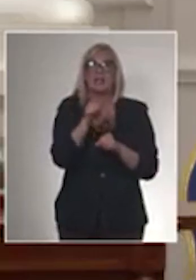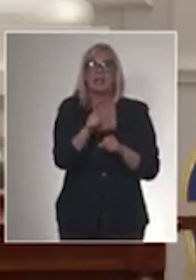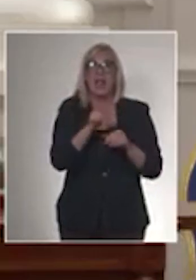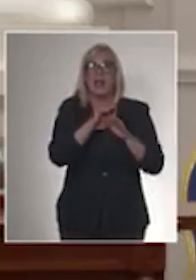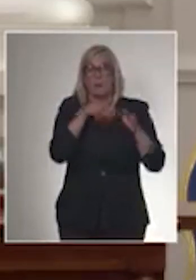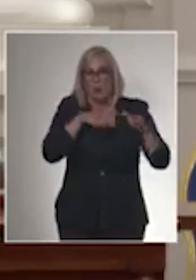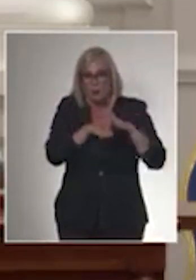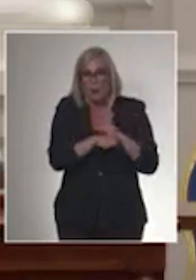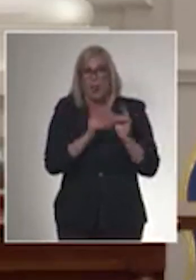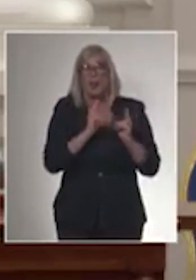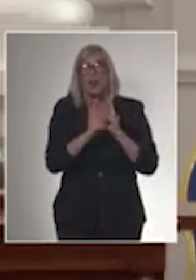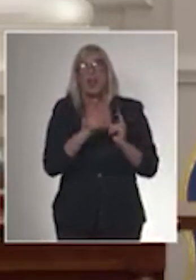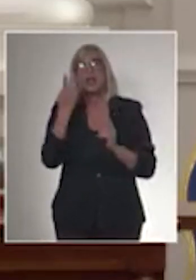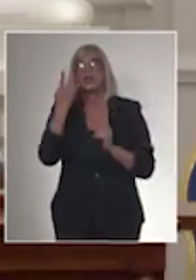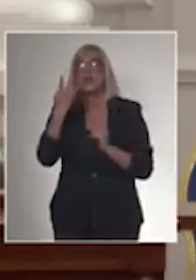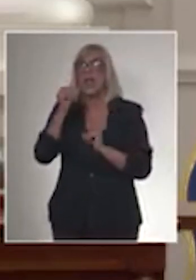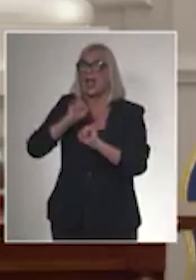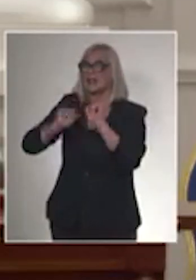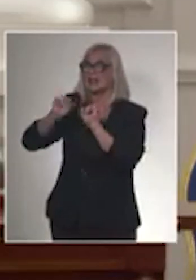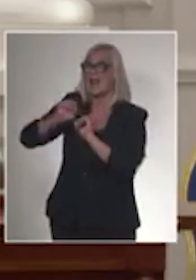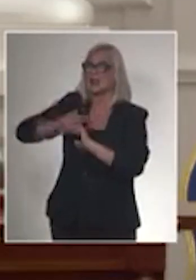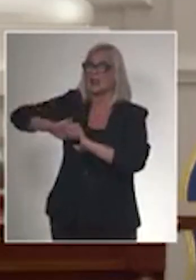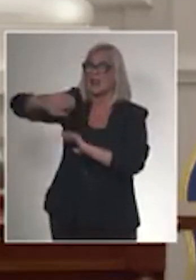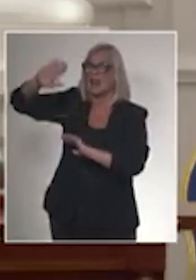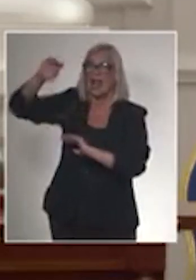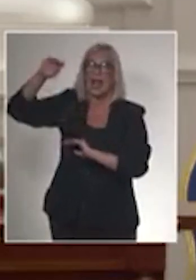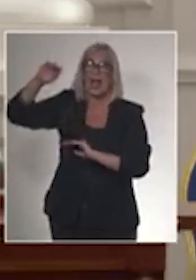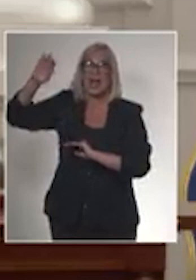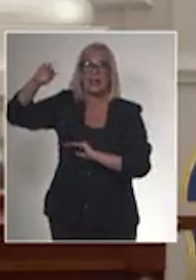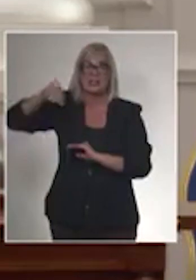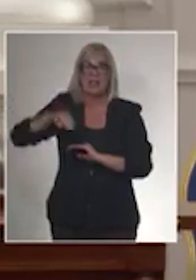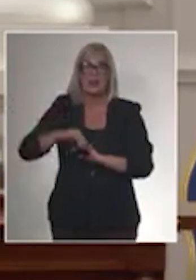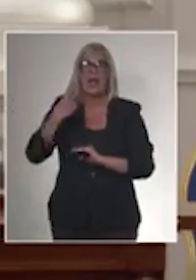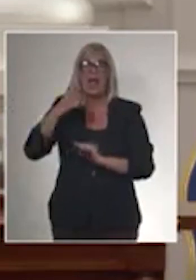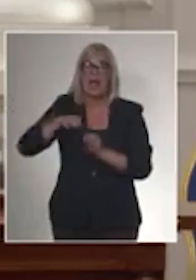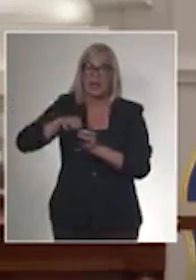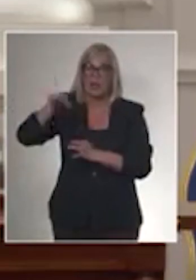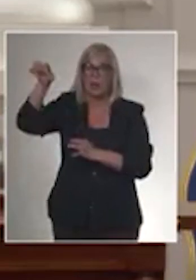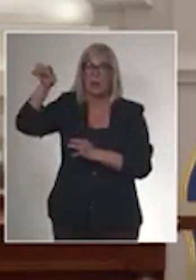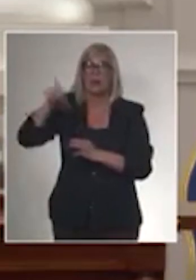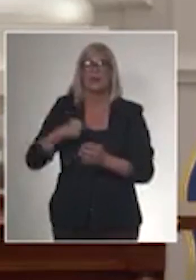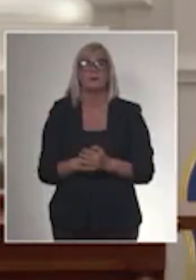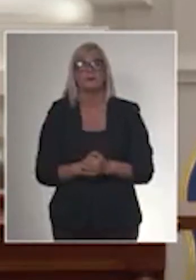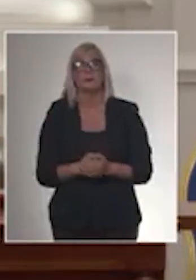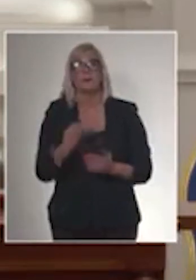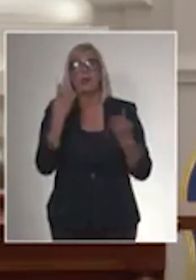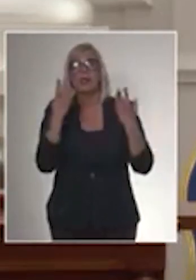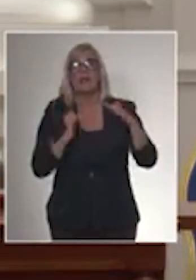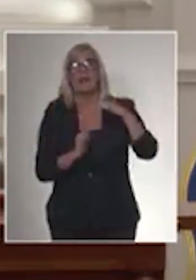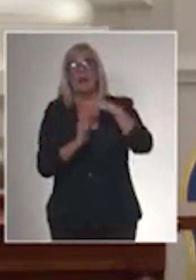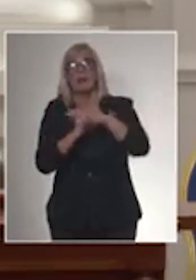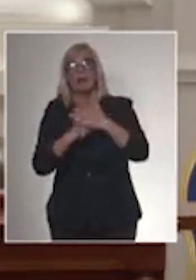4 галерии за стабилизација на косини во должина од 1 километар и 9 подпорни ѕидови кои се исто